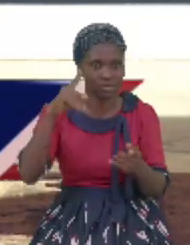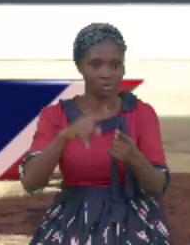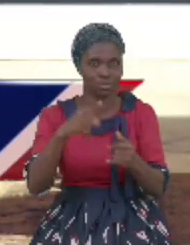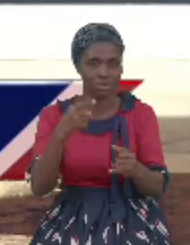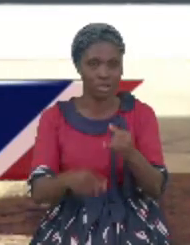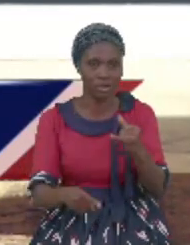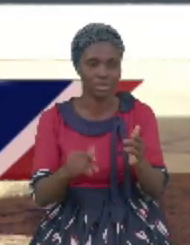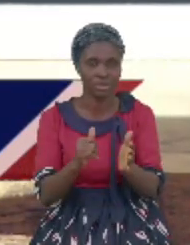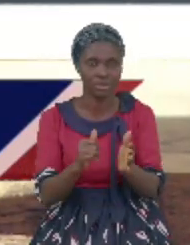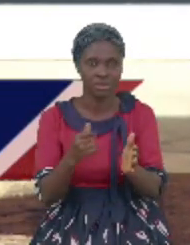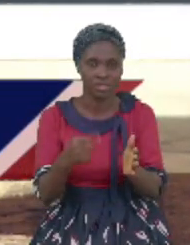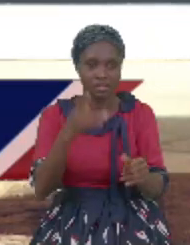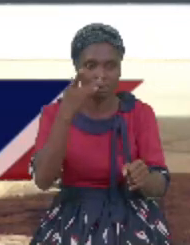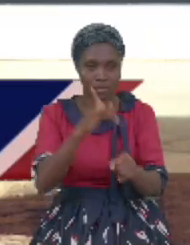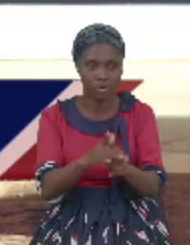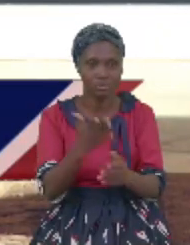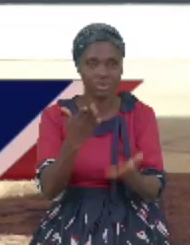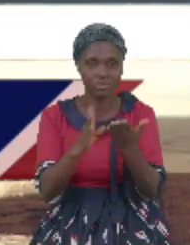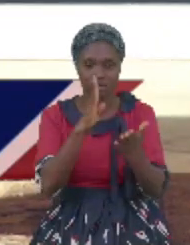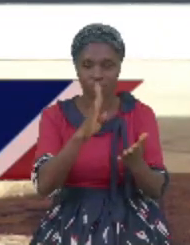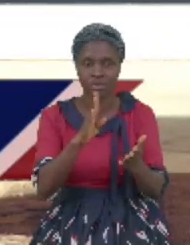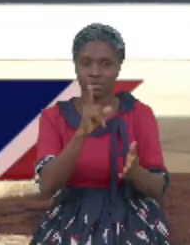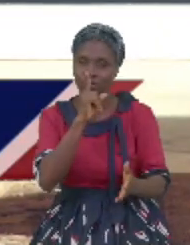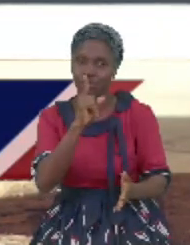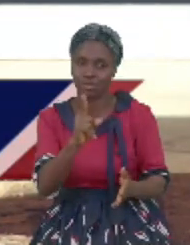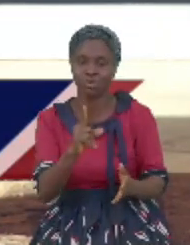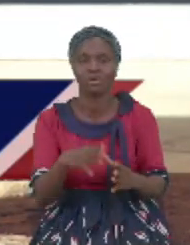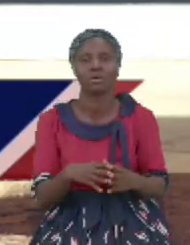grâce, afin que la promesse soit assurée.